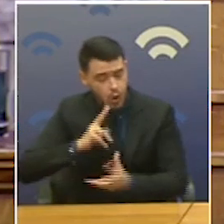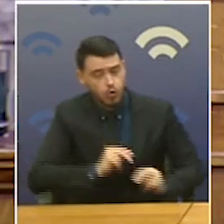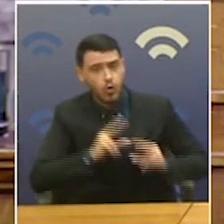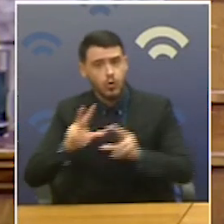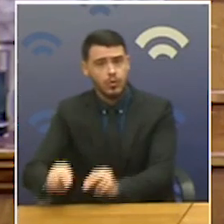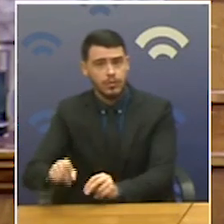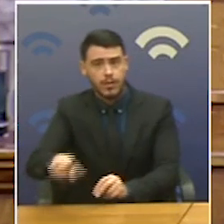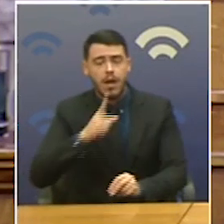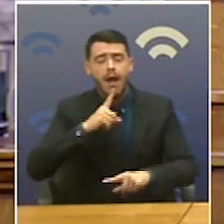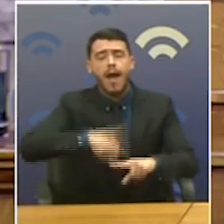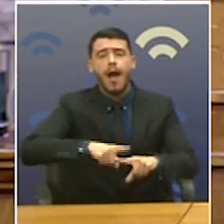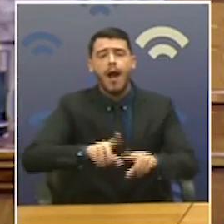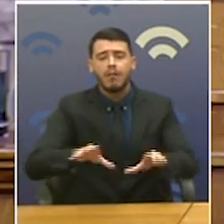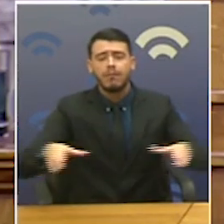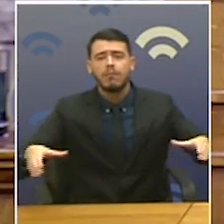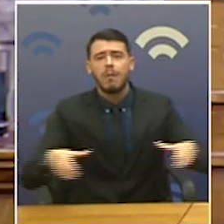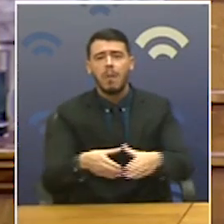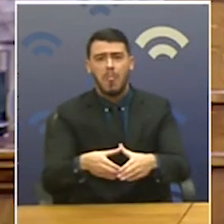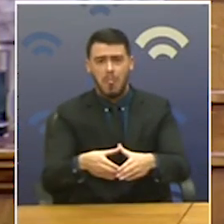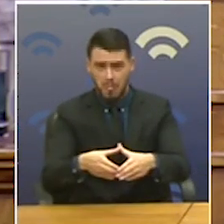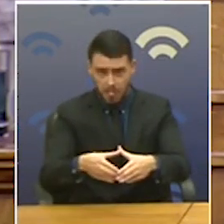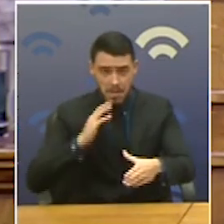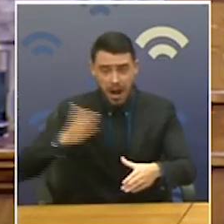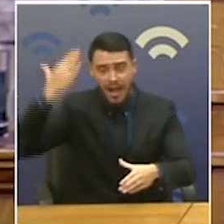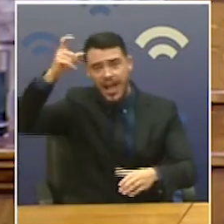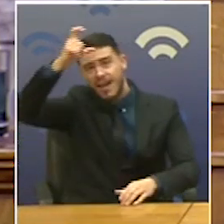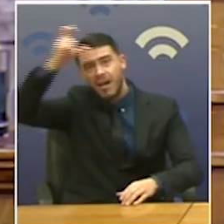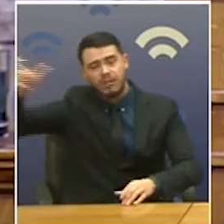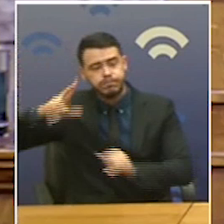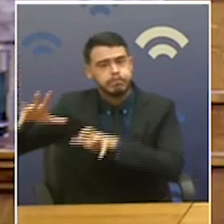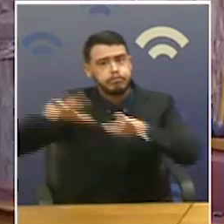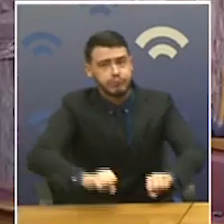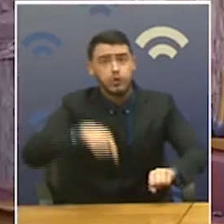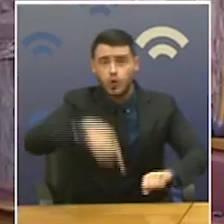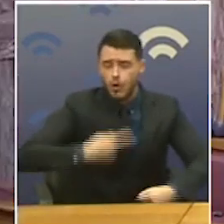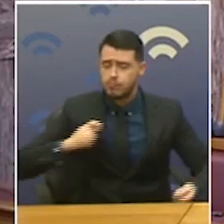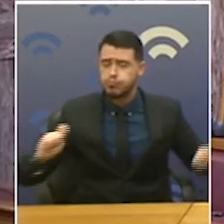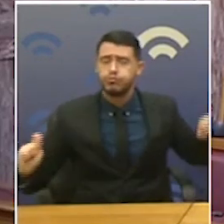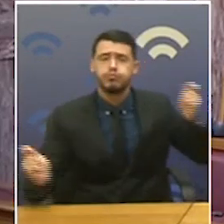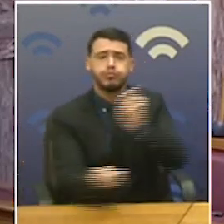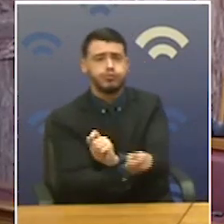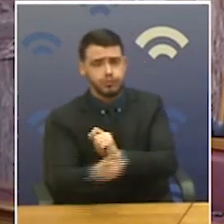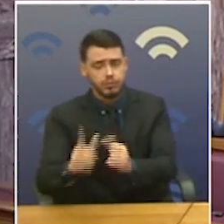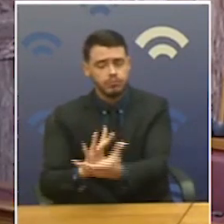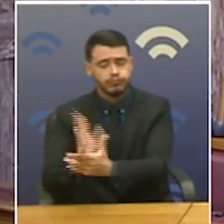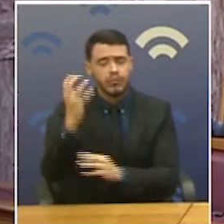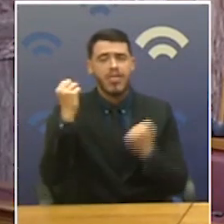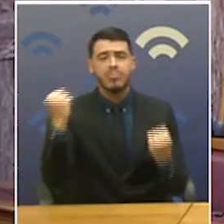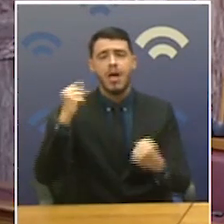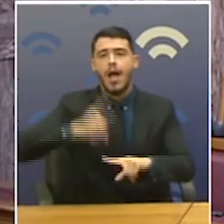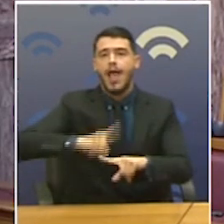Οθωμανική επαρχία είναι τώρα μια ισχυρή ευρωπαϊκή χώρα που αφήνει πίσω της την